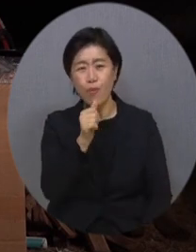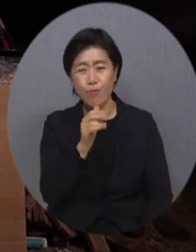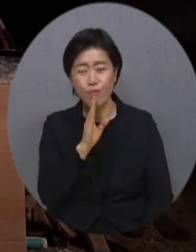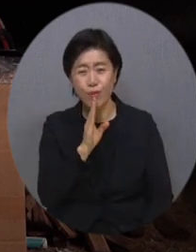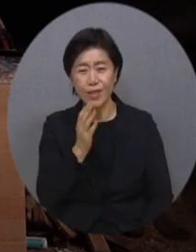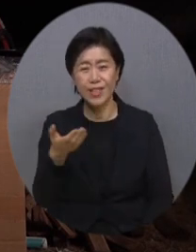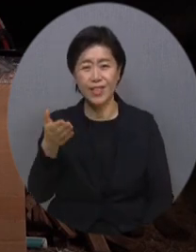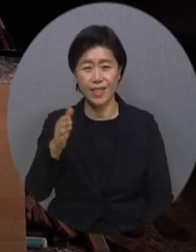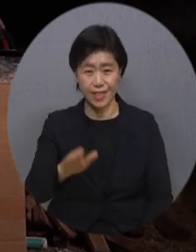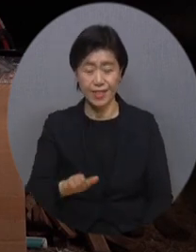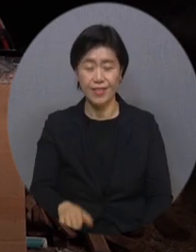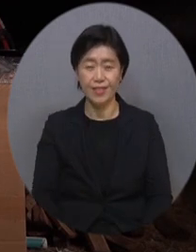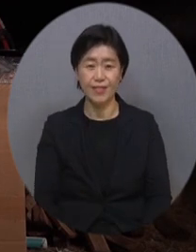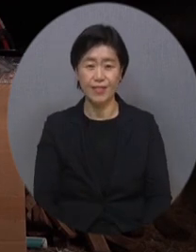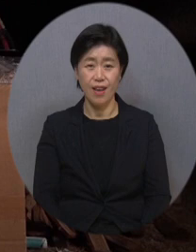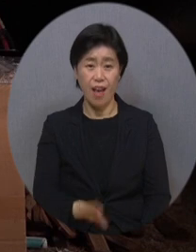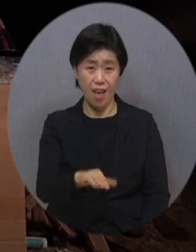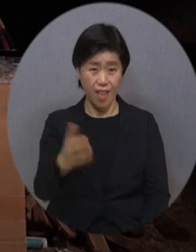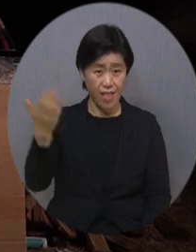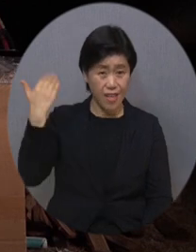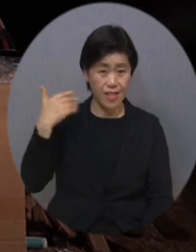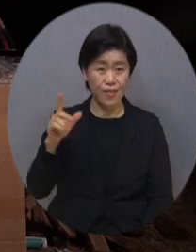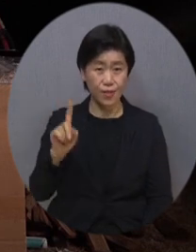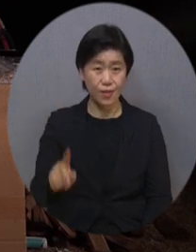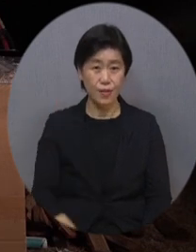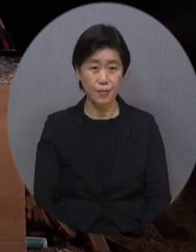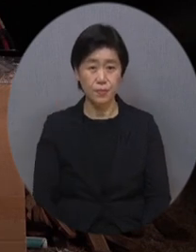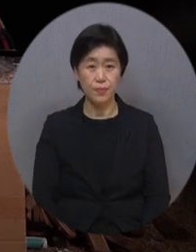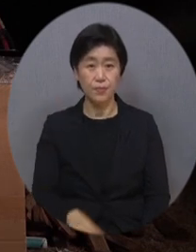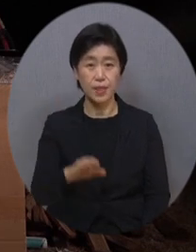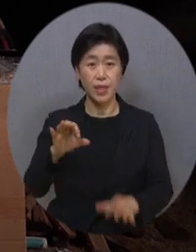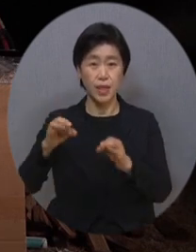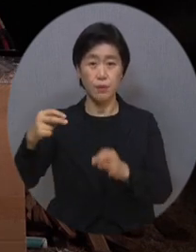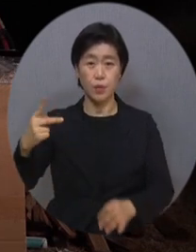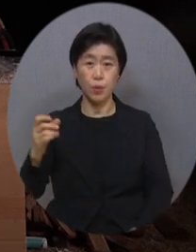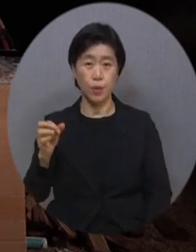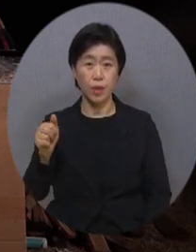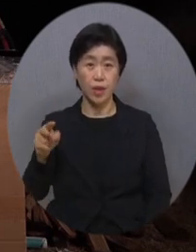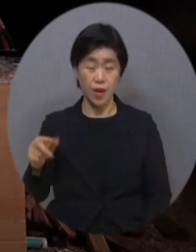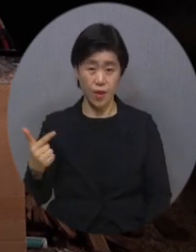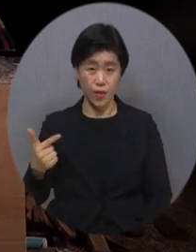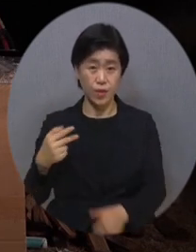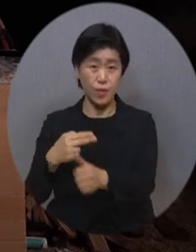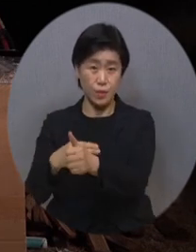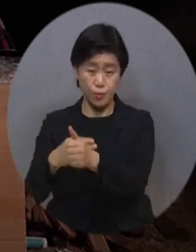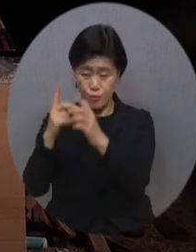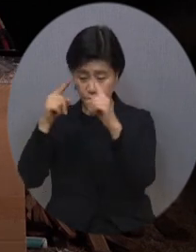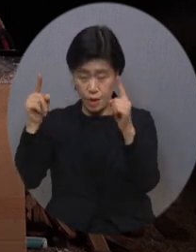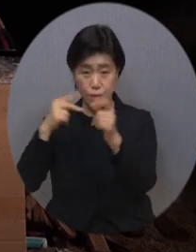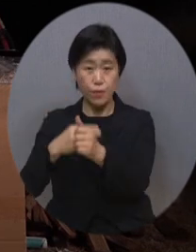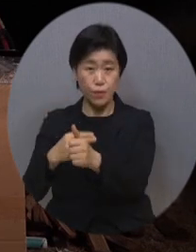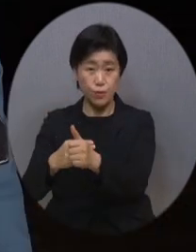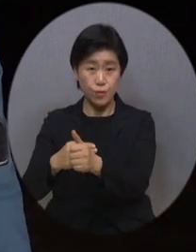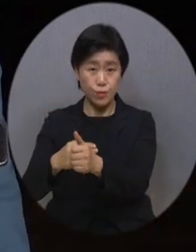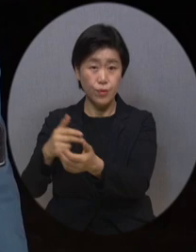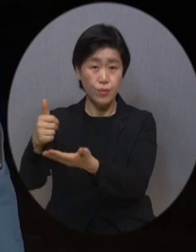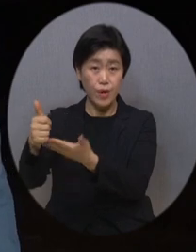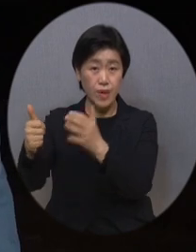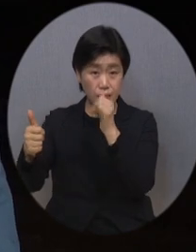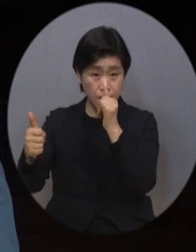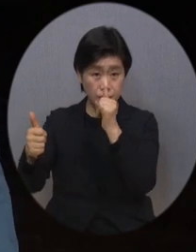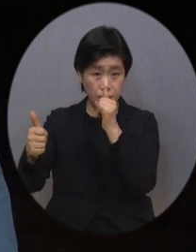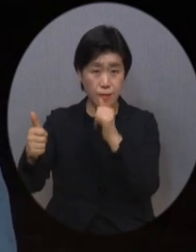야, 근데 그때 뭐냐면 그 용아야, 그 김동현 교수라고 있어. 네네네. 이제 우리 그 그분이